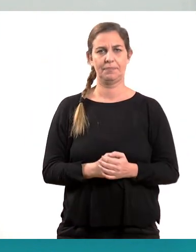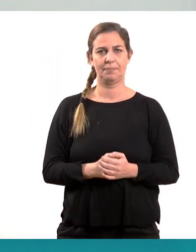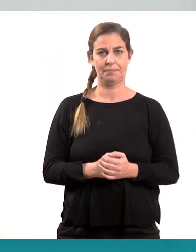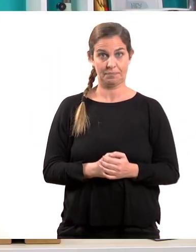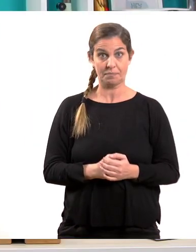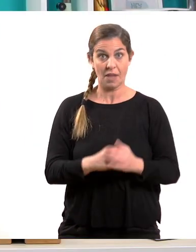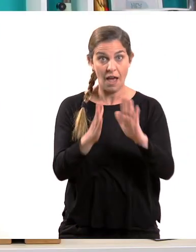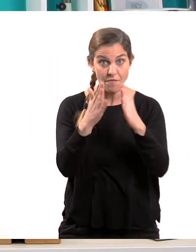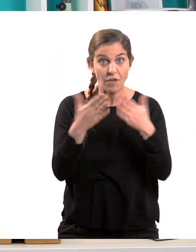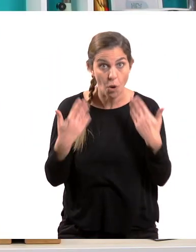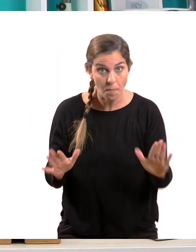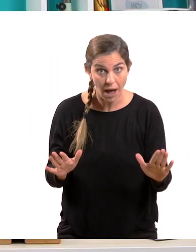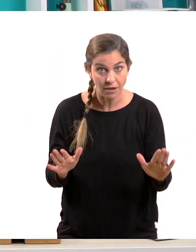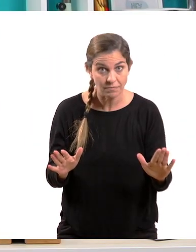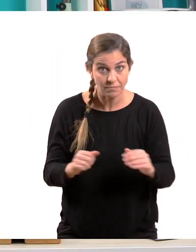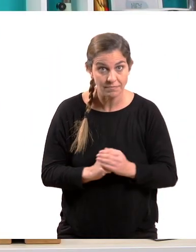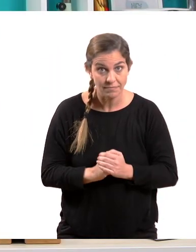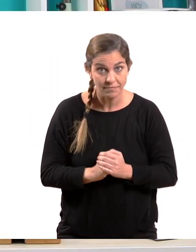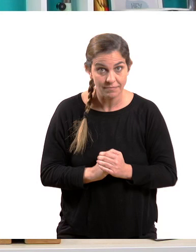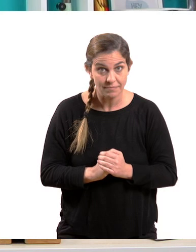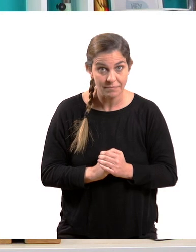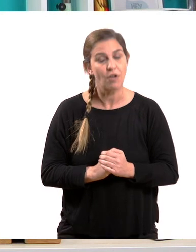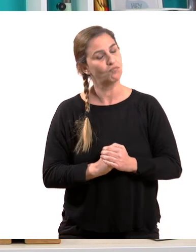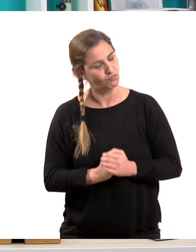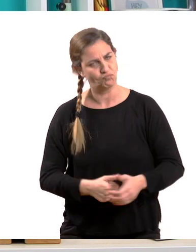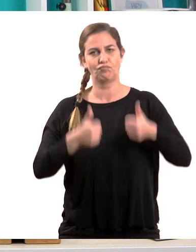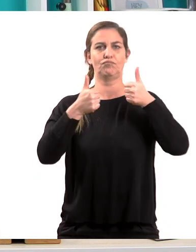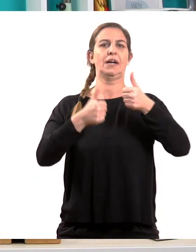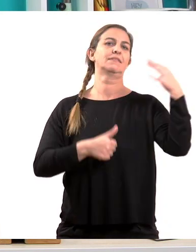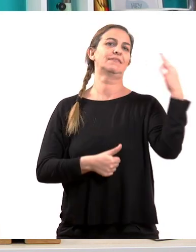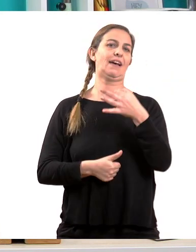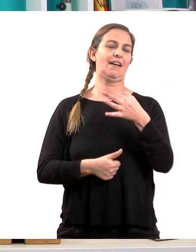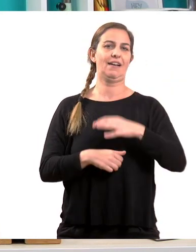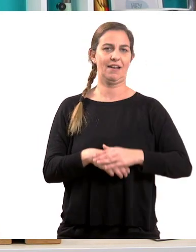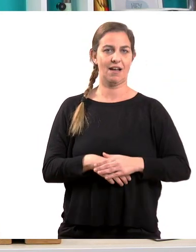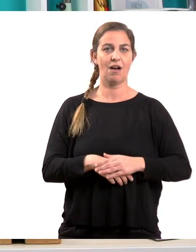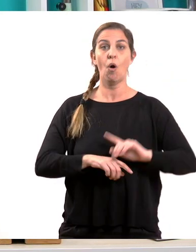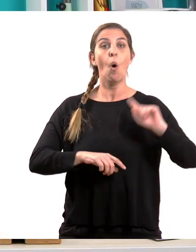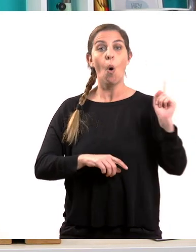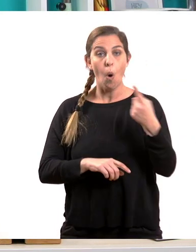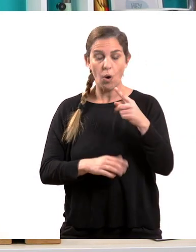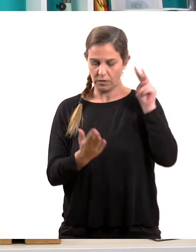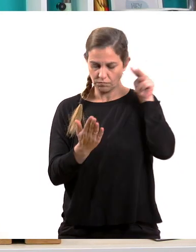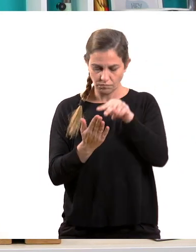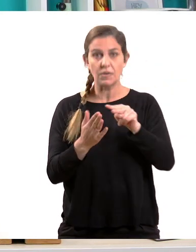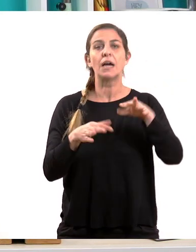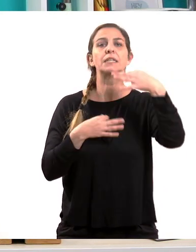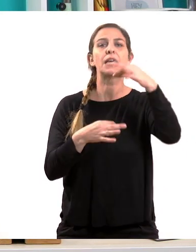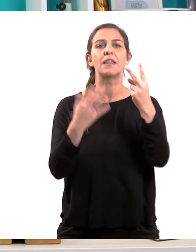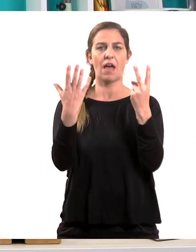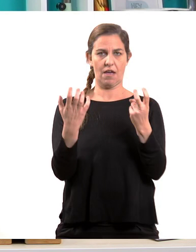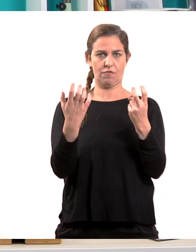Πήγατε όλοι στο βιβλίο? Α, μπράβο, πάρα πολύ ωραία. Είμαστε λοιπόν όλοι στη σελίδα 70, στο